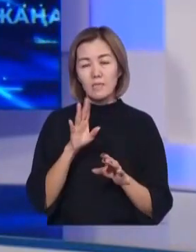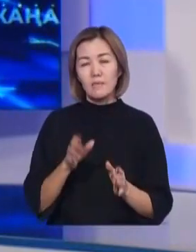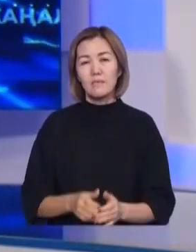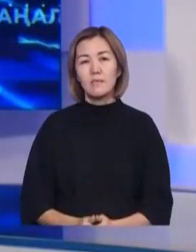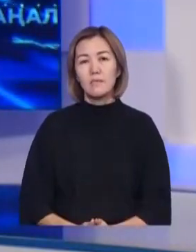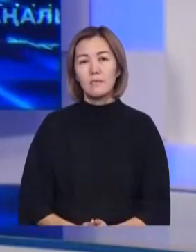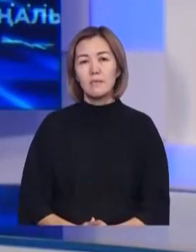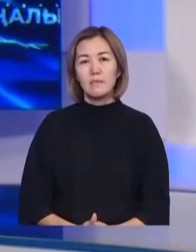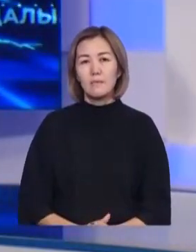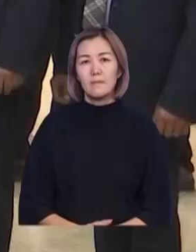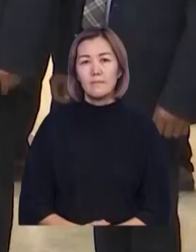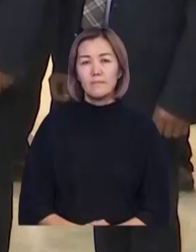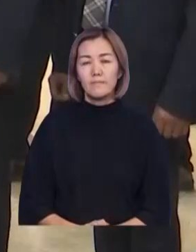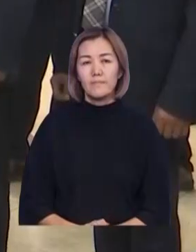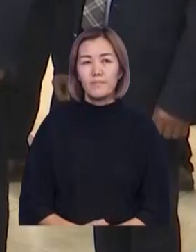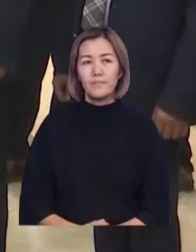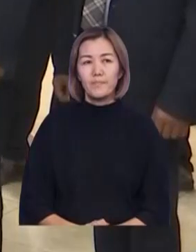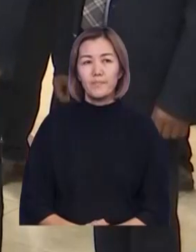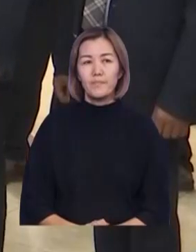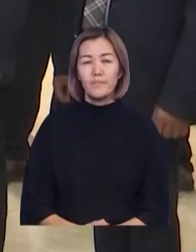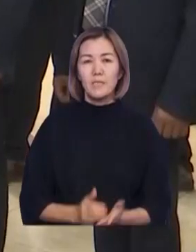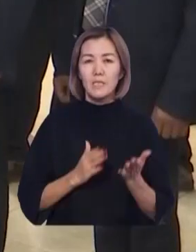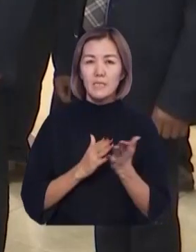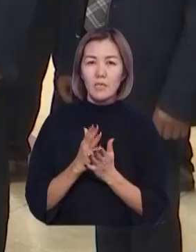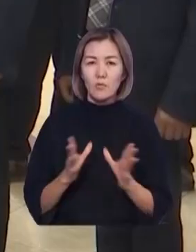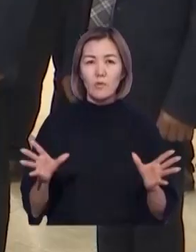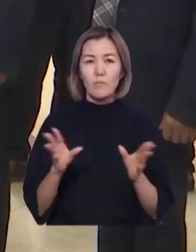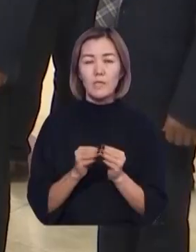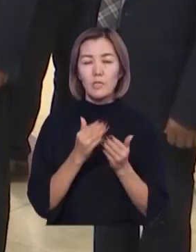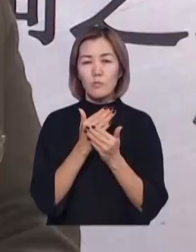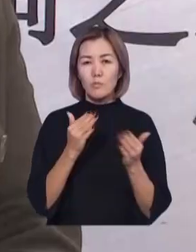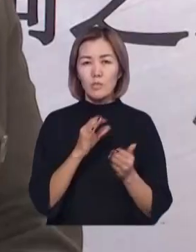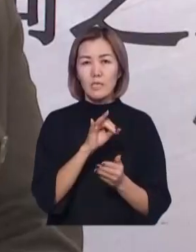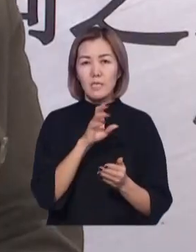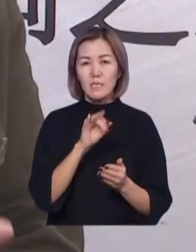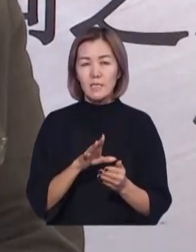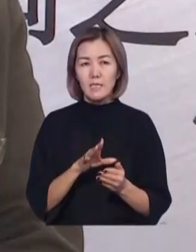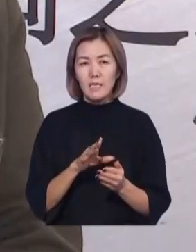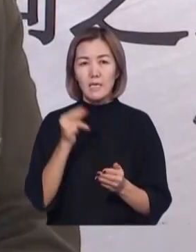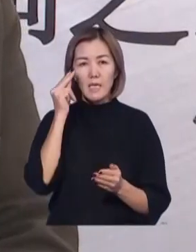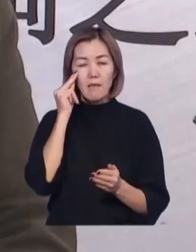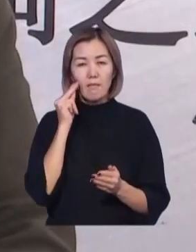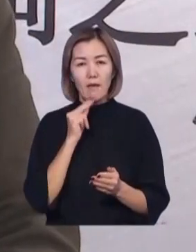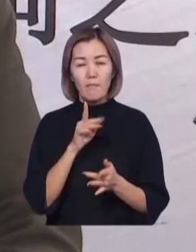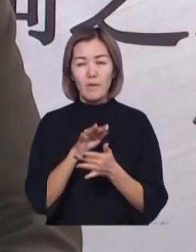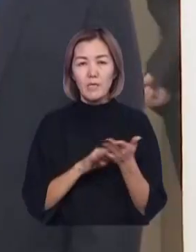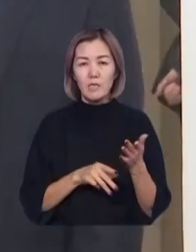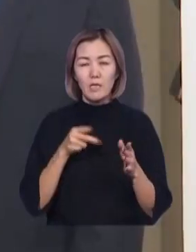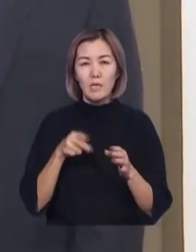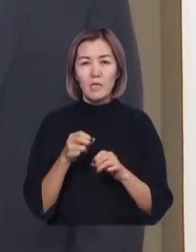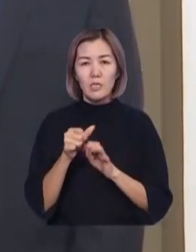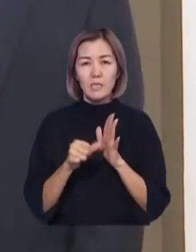Наш корреспондент сотрудничество между музеями Сык и учёными из сианя Китай продолжается с